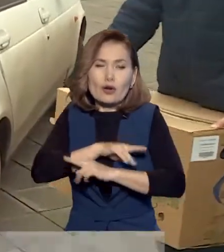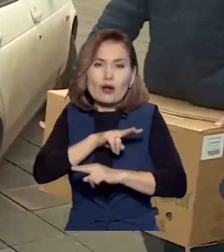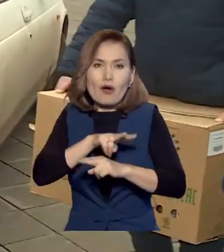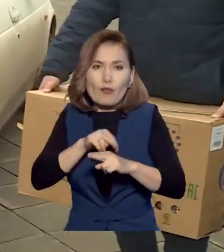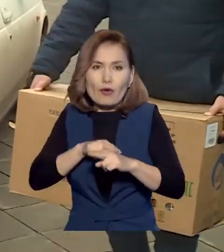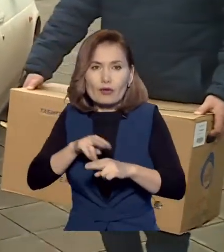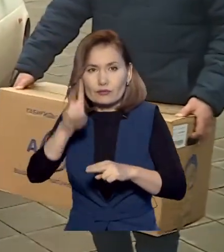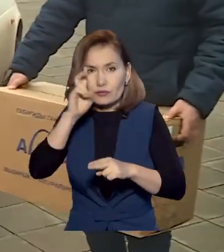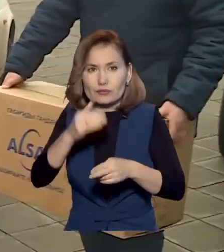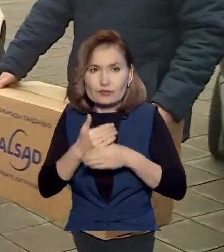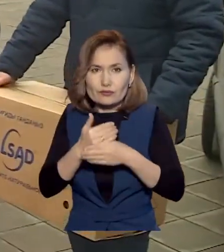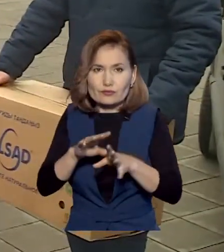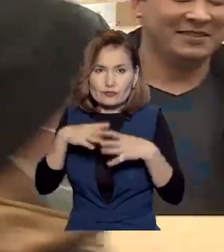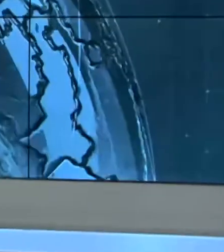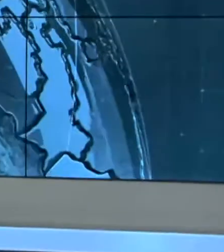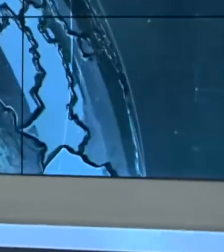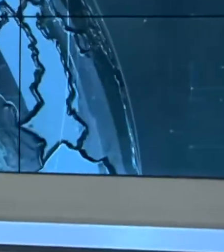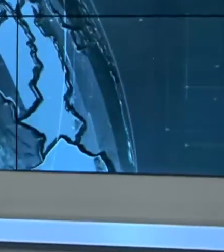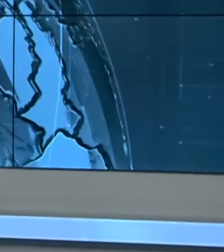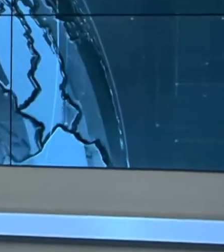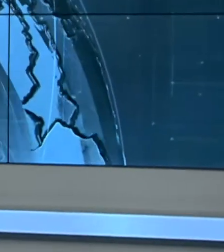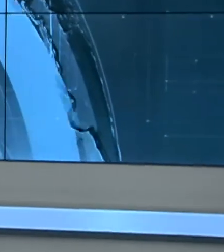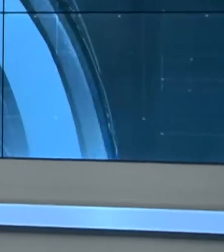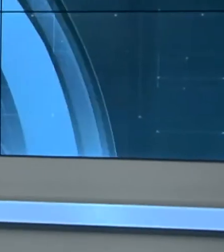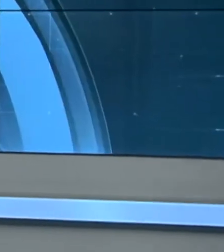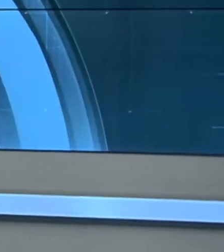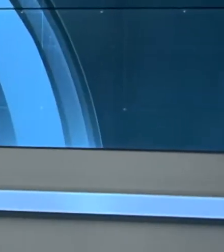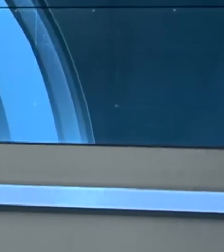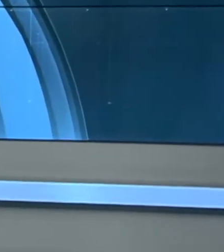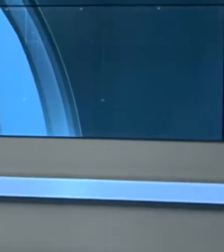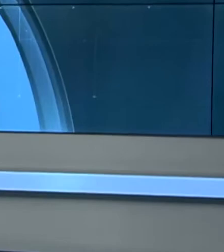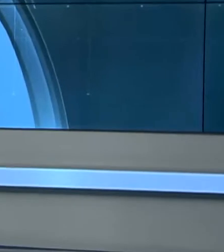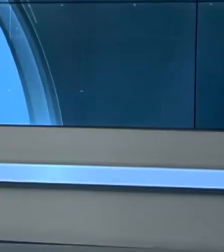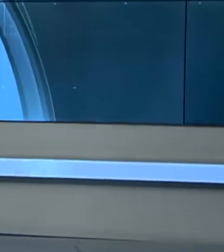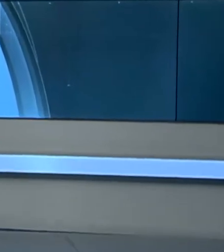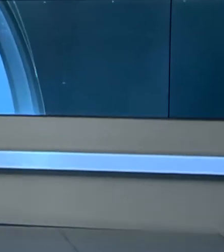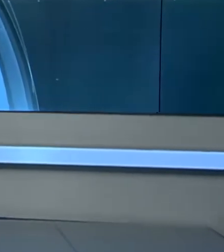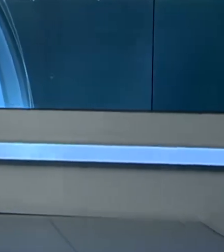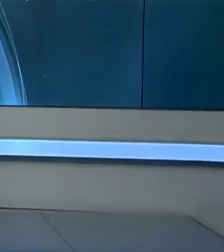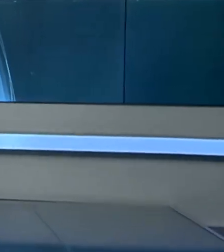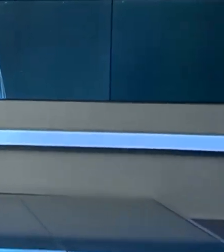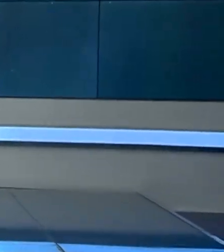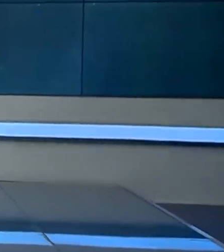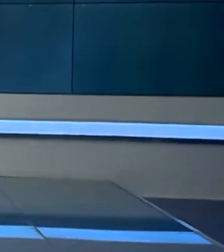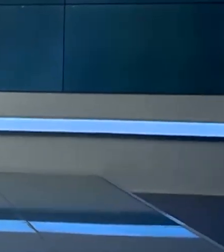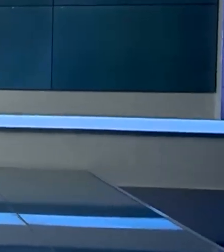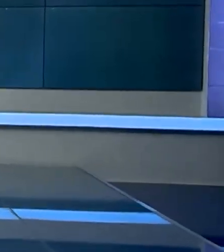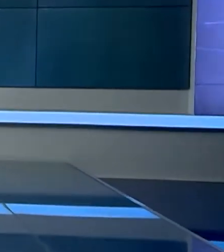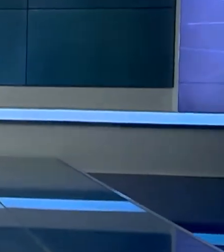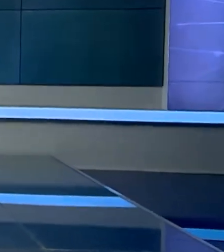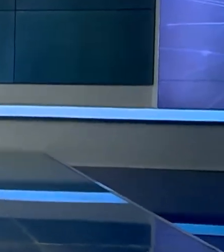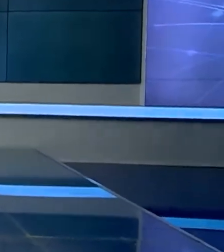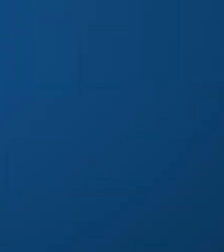көрсететінін жеткізді. Әзірге айтарымыз осы. Келесі топтама 17:00-де жүздескенше.